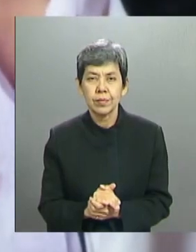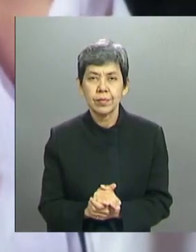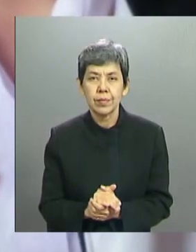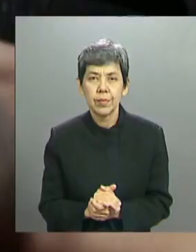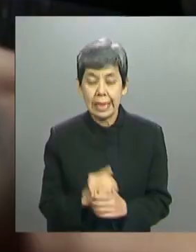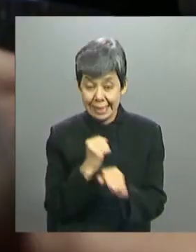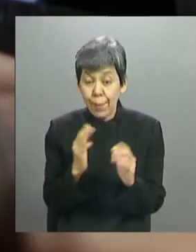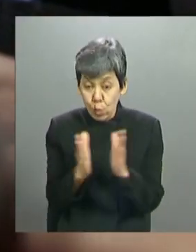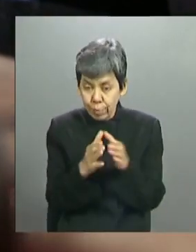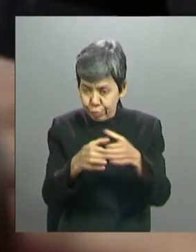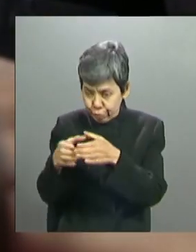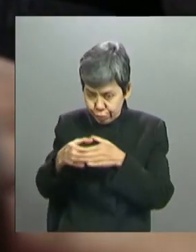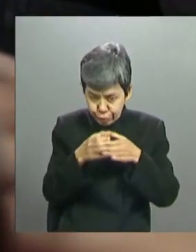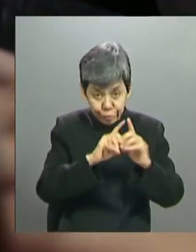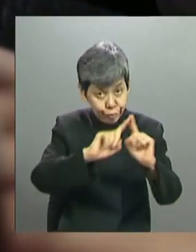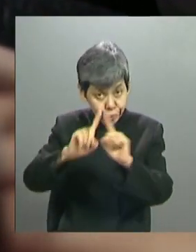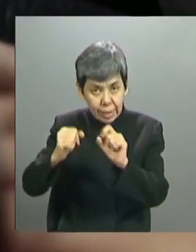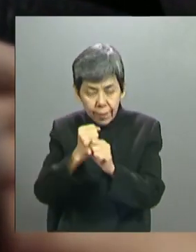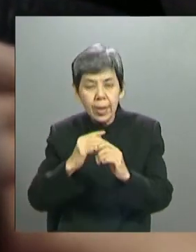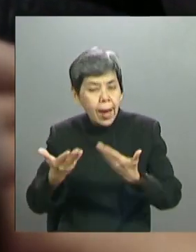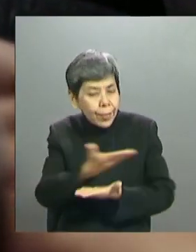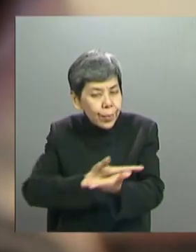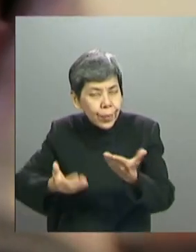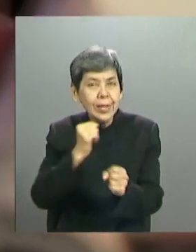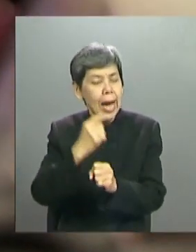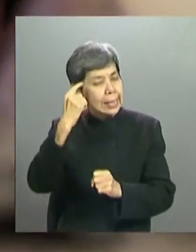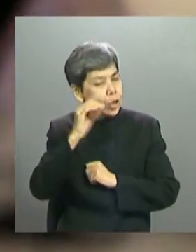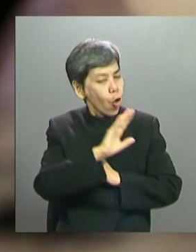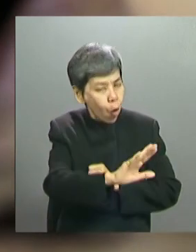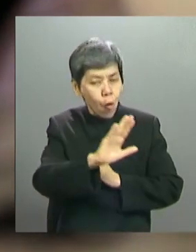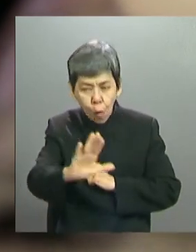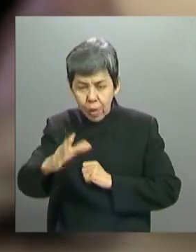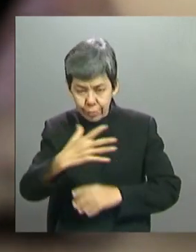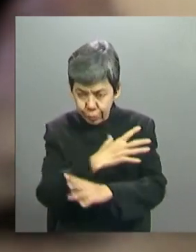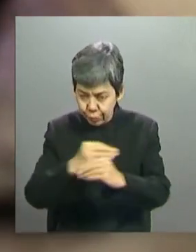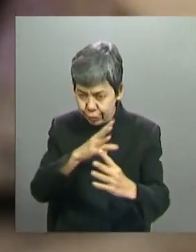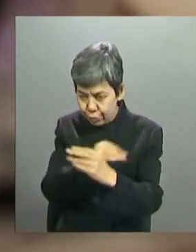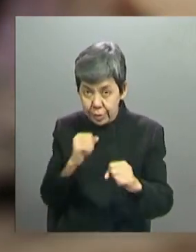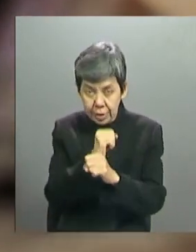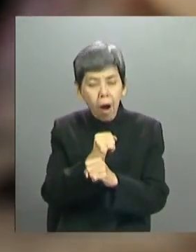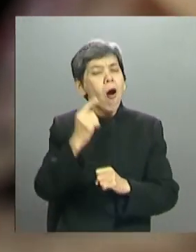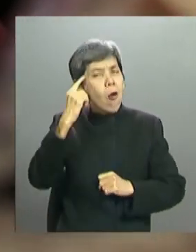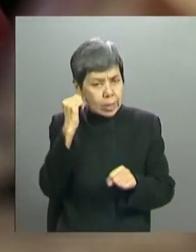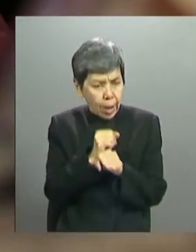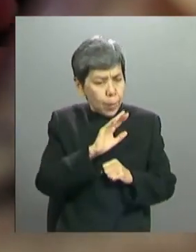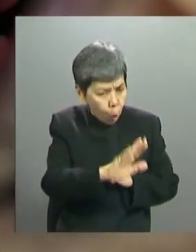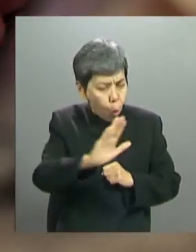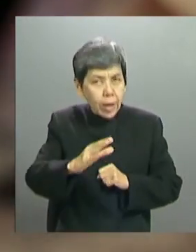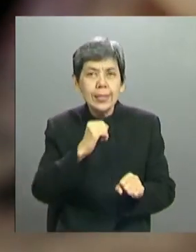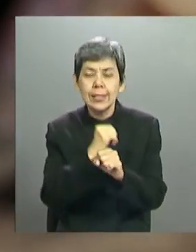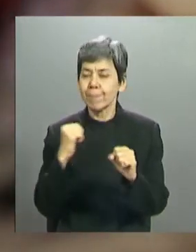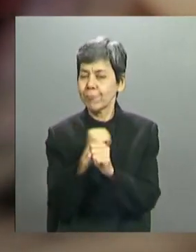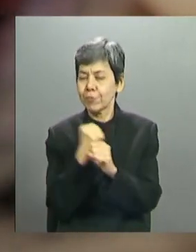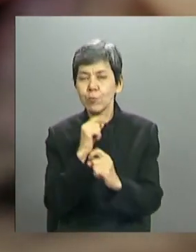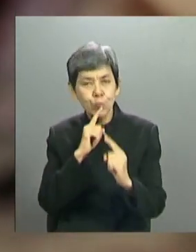การทำงานแบบสหวิชาชีพเป็นการแลกเปลี่ยนเรียนรู้ความคิดของแต่ละคณะเพื่อให้นิสิตรู้จักการทำงานมีทักษะการสื่อส